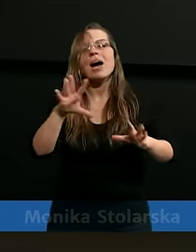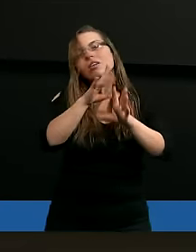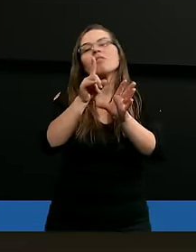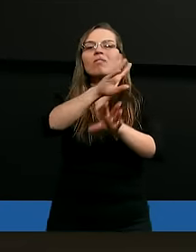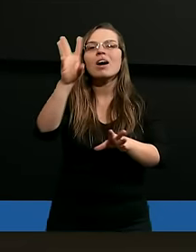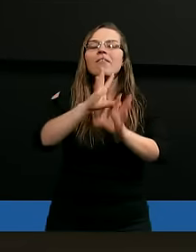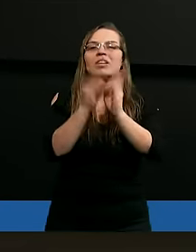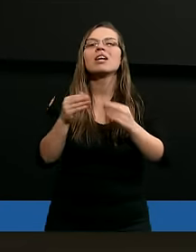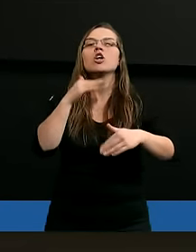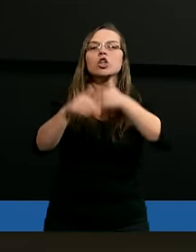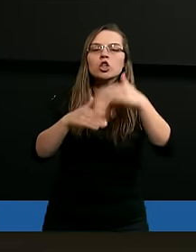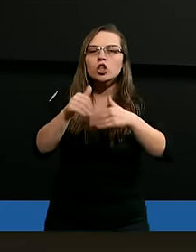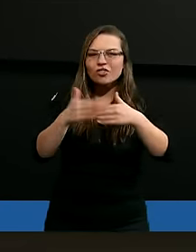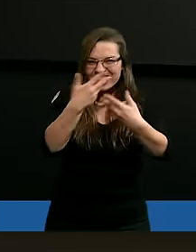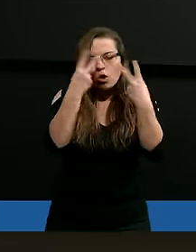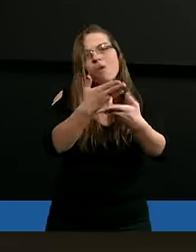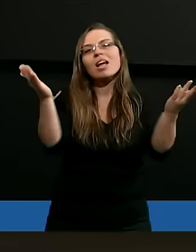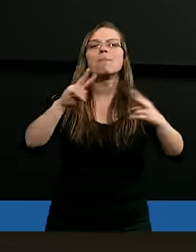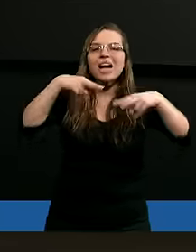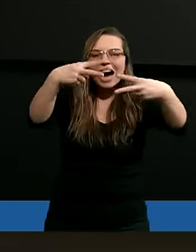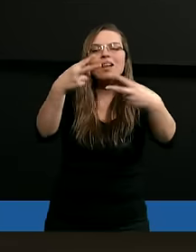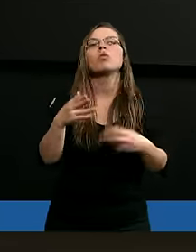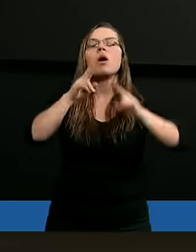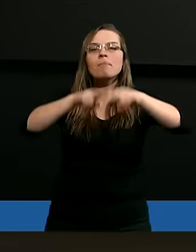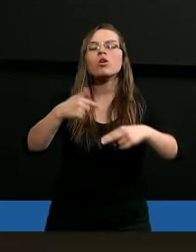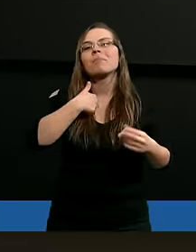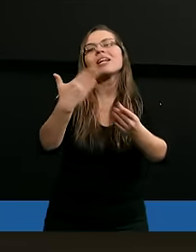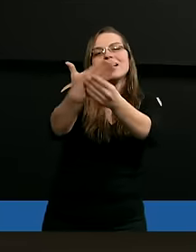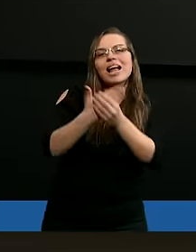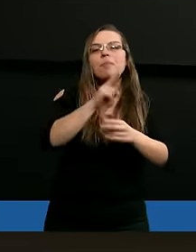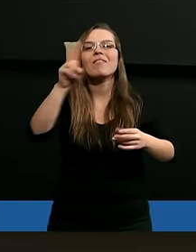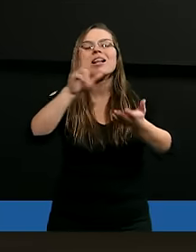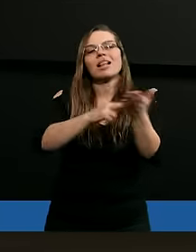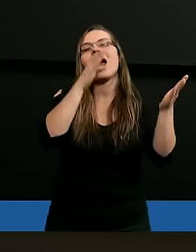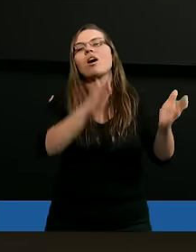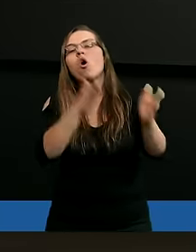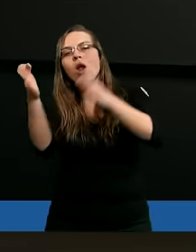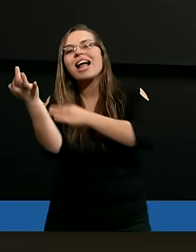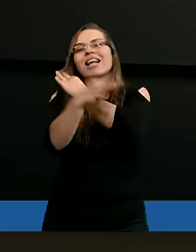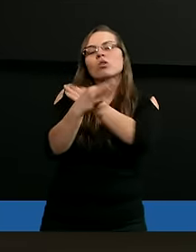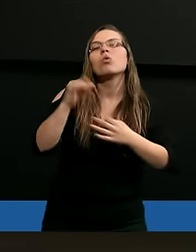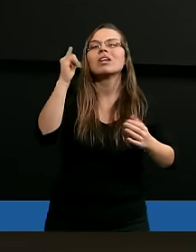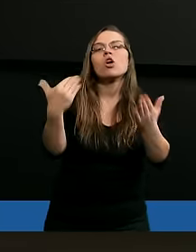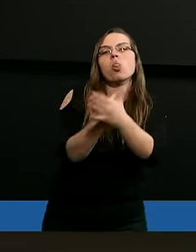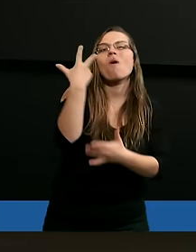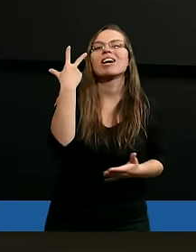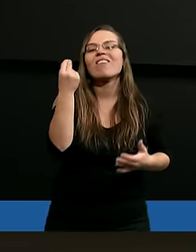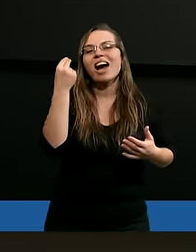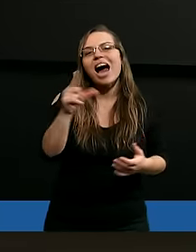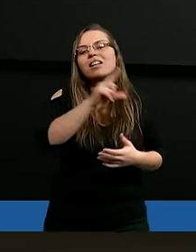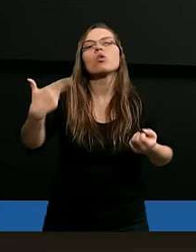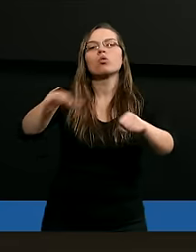serdecznie, mili widzowie, Wam przekazujemy, pozostaje mi zaprosić Was na kolejne studium i nowy